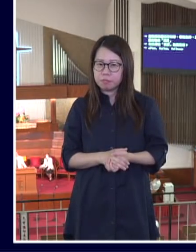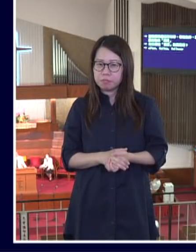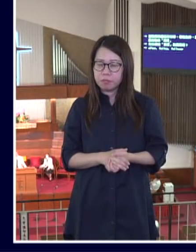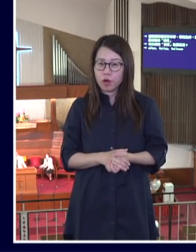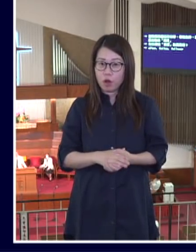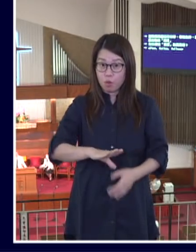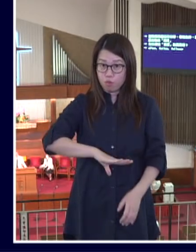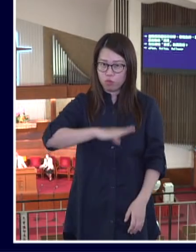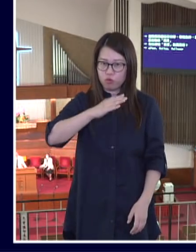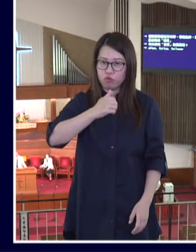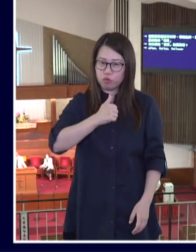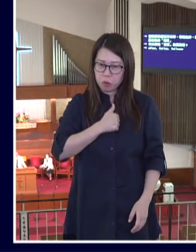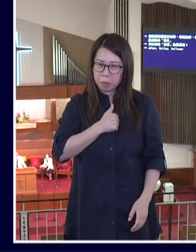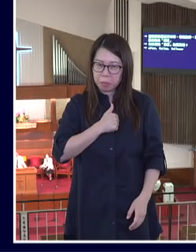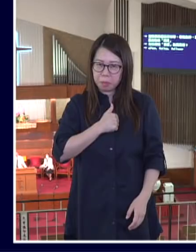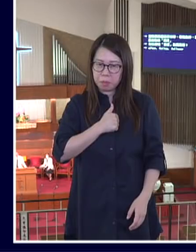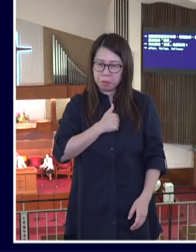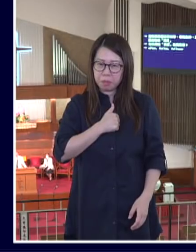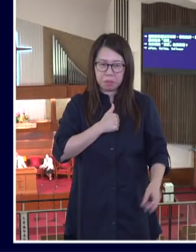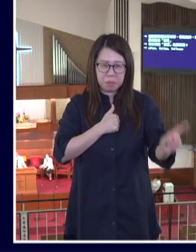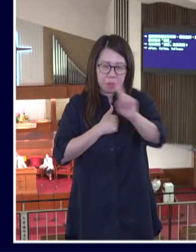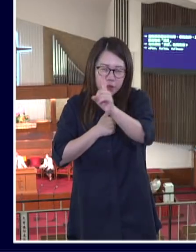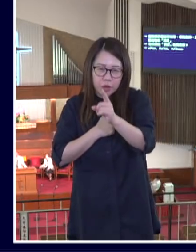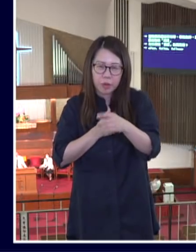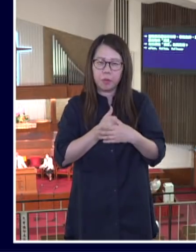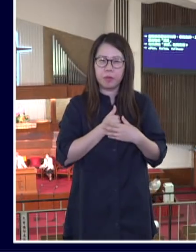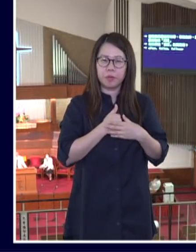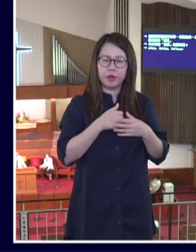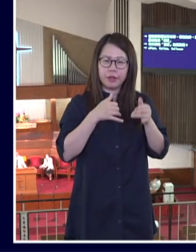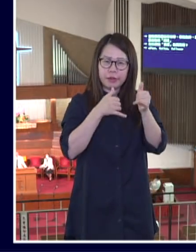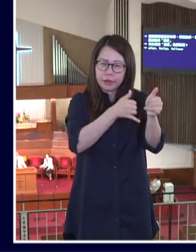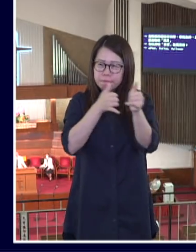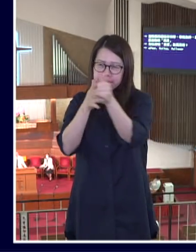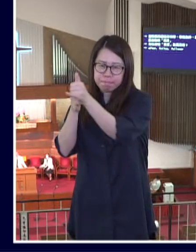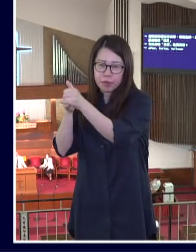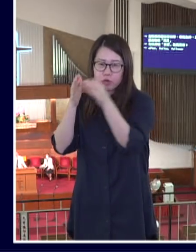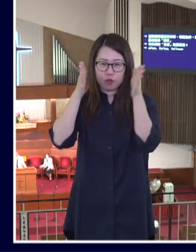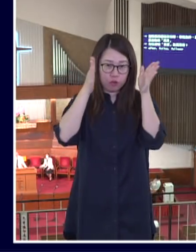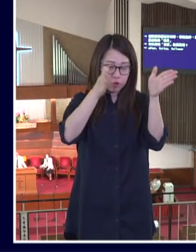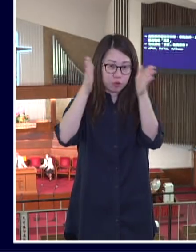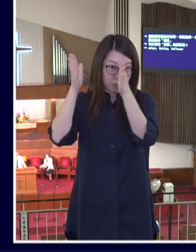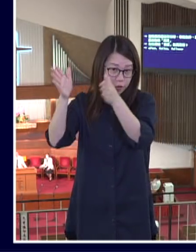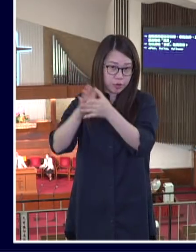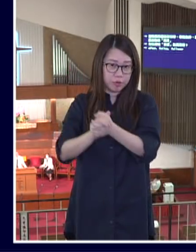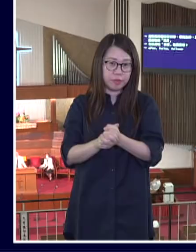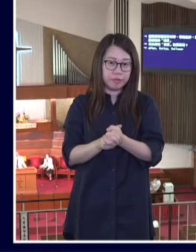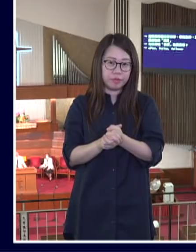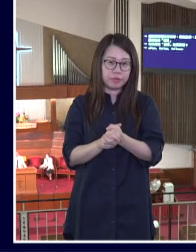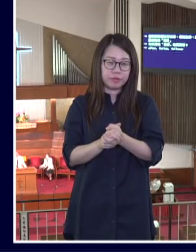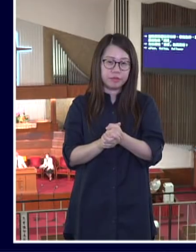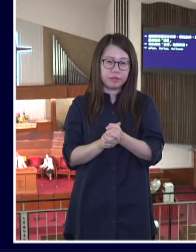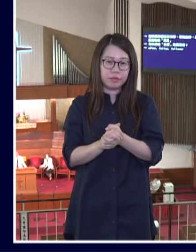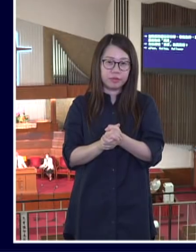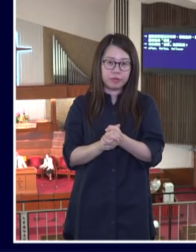呢？我话到呢个嘅 fill up after Jehovah 咧，吓，其实另外一个意思咧就系可以叫 fill up follow Jehovah，